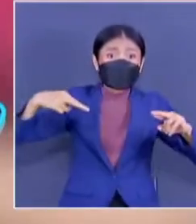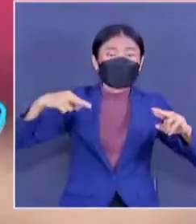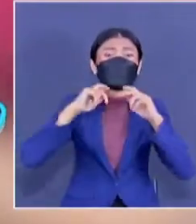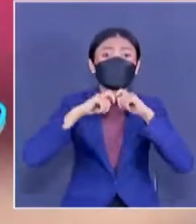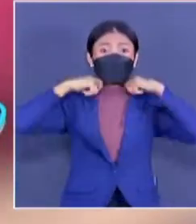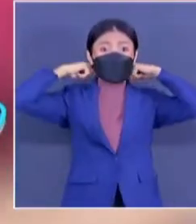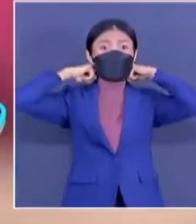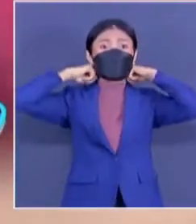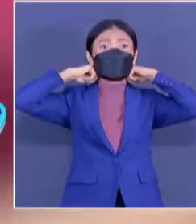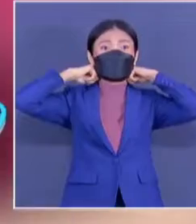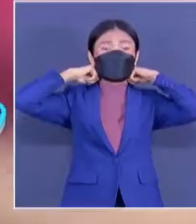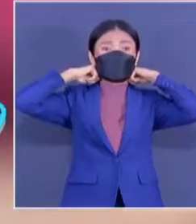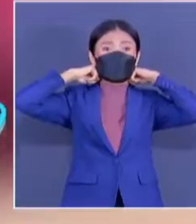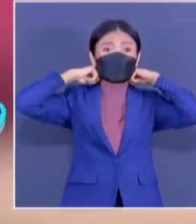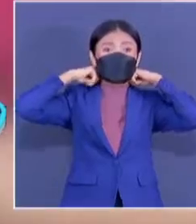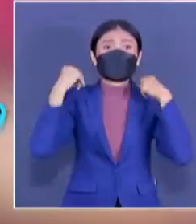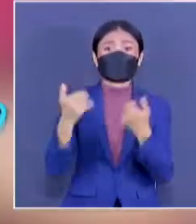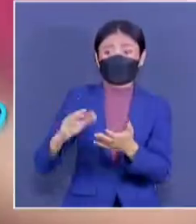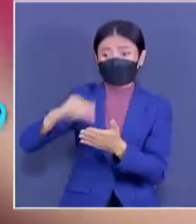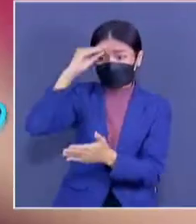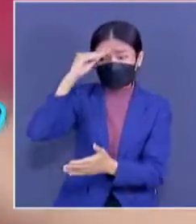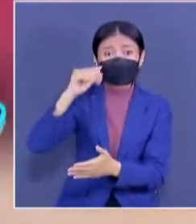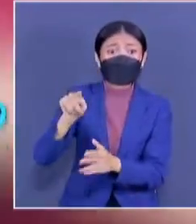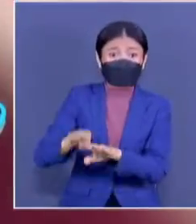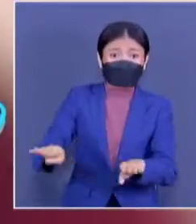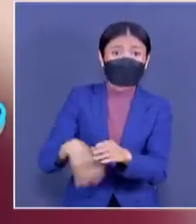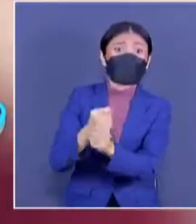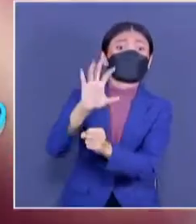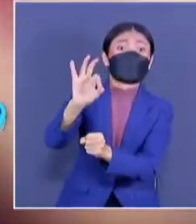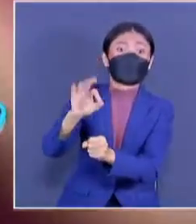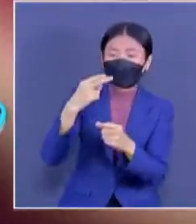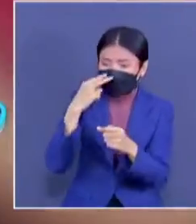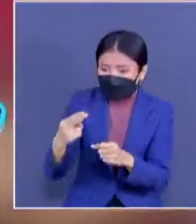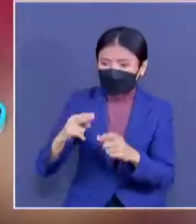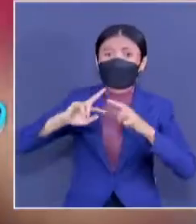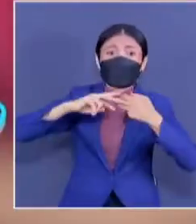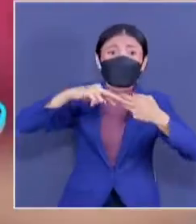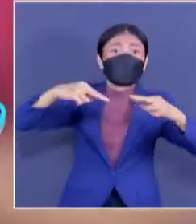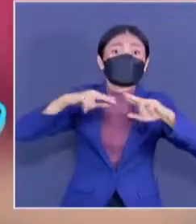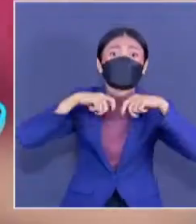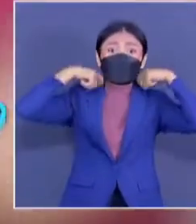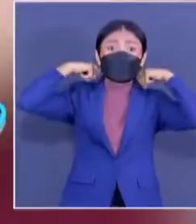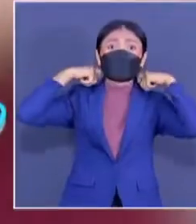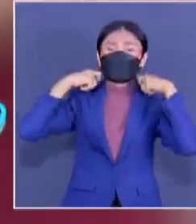ที่คอแล้วก็ลากน้องวัย9ขวบกับพื้นก็เลยตัดสินใจถ่ายคลิปเก็บไว้เป็นหลักฐานค่ะ